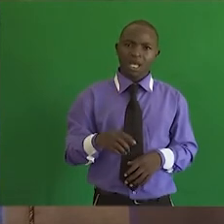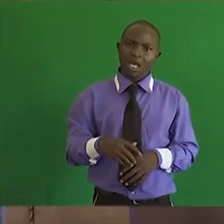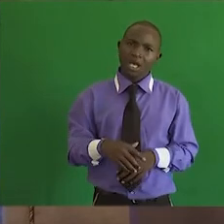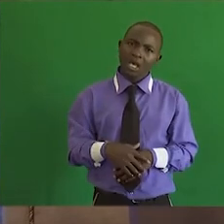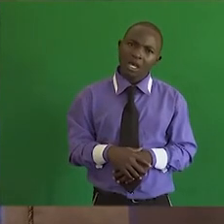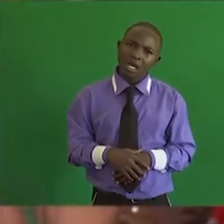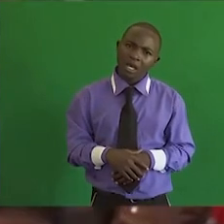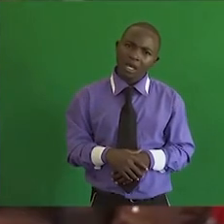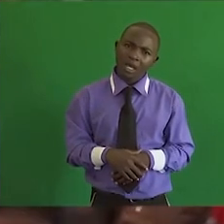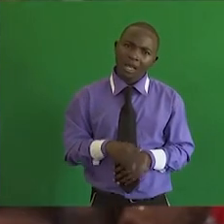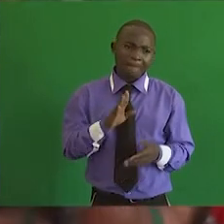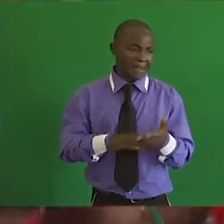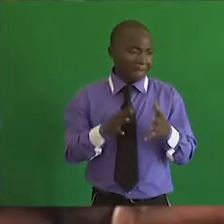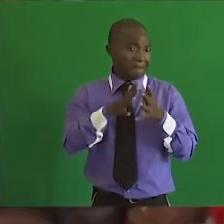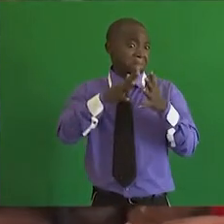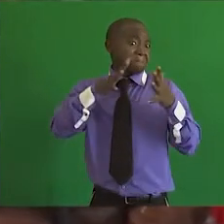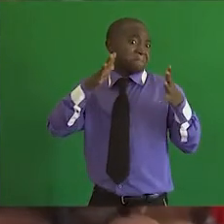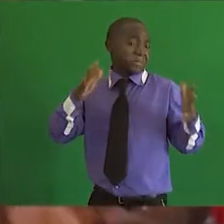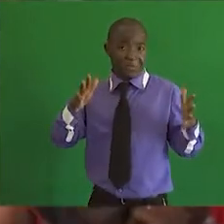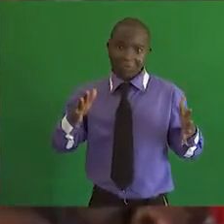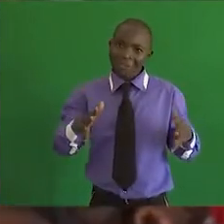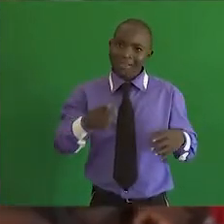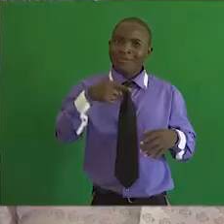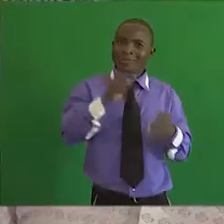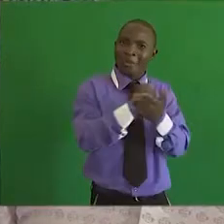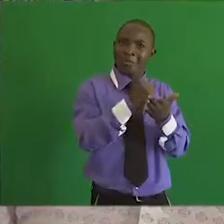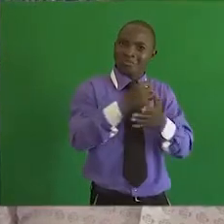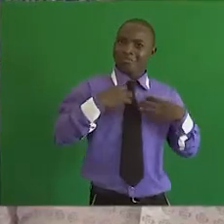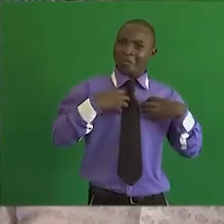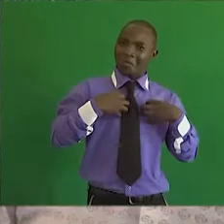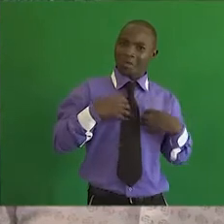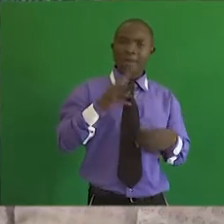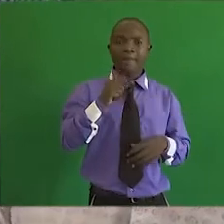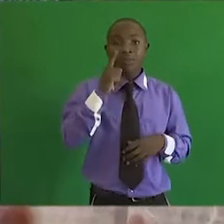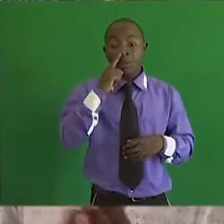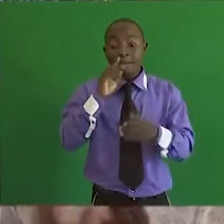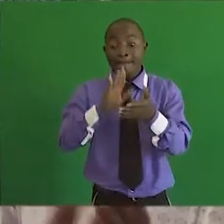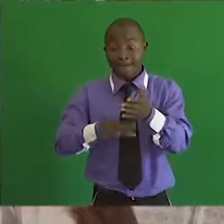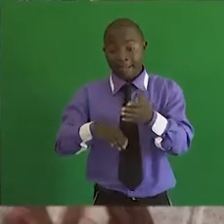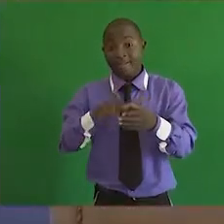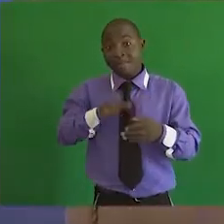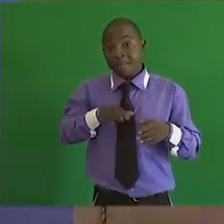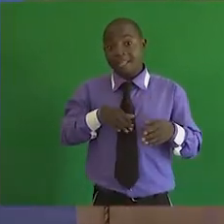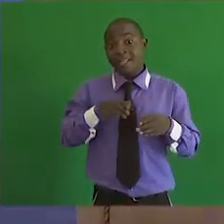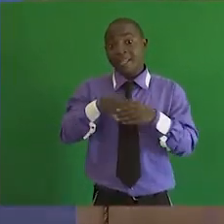rwaanoenzanisa kumativi else kwake zvese nekwemurume. Mashoko makuku takanaka nai.